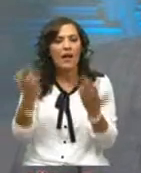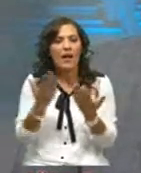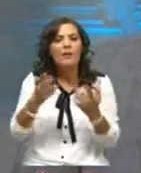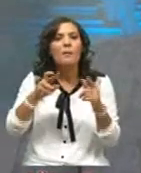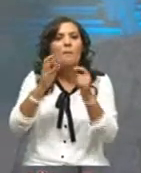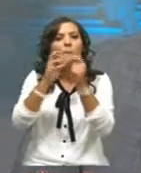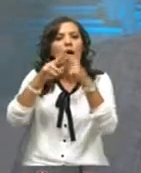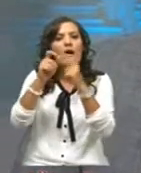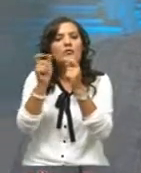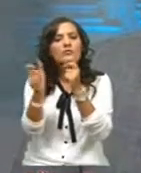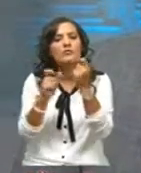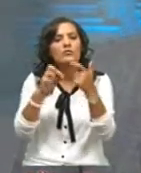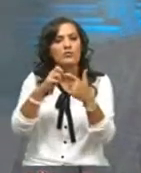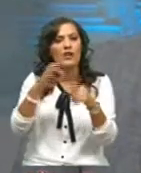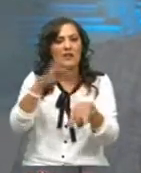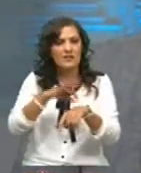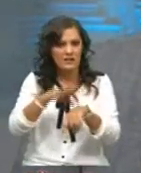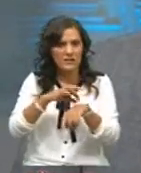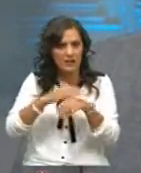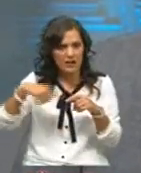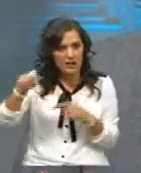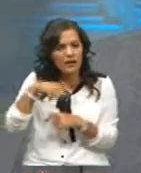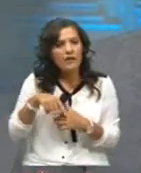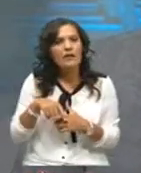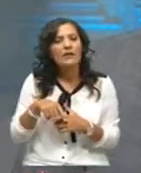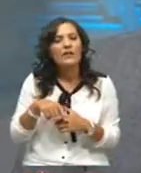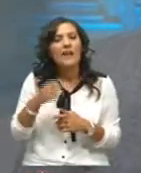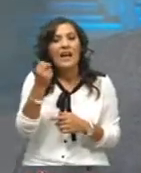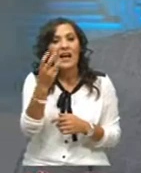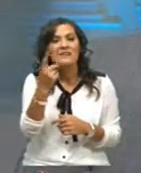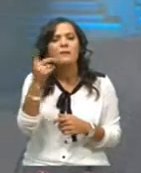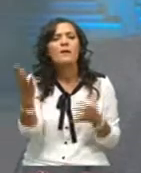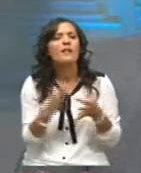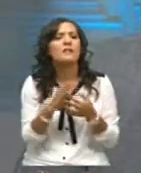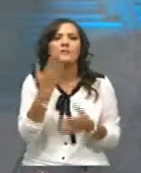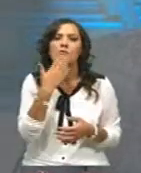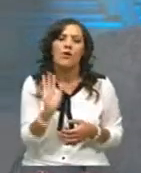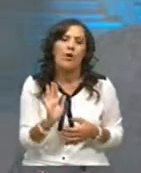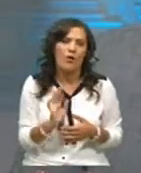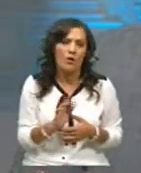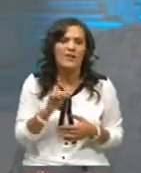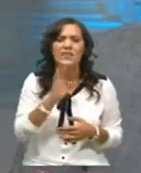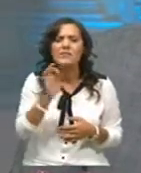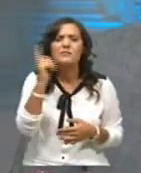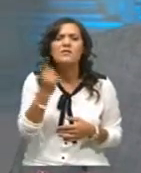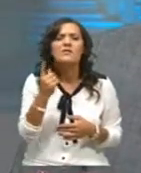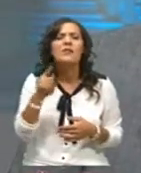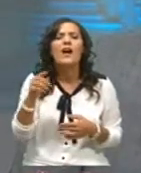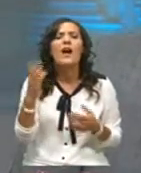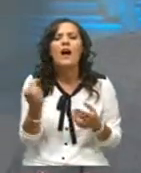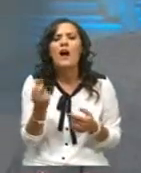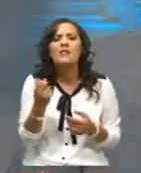hastalığının ya da halk arasındaki mayasıl hastalığını kanserle bir ilişkisi yoktur Hiçbir şekilde